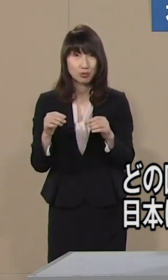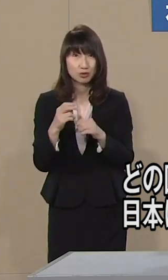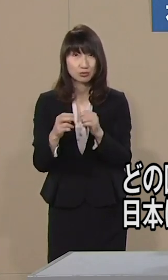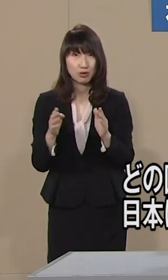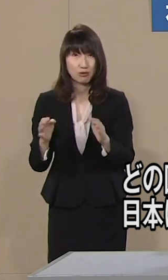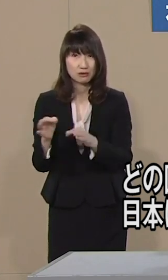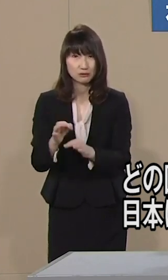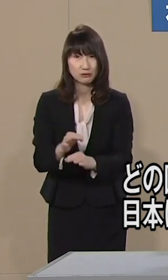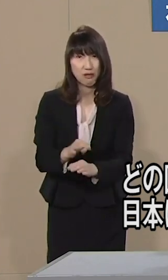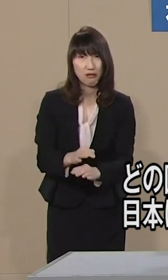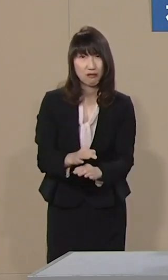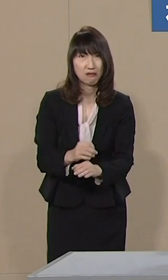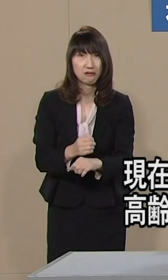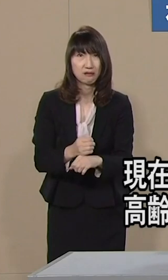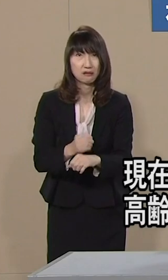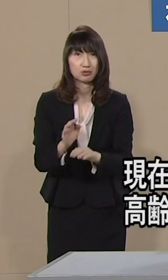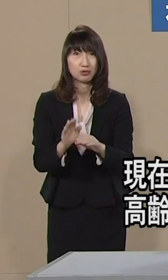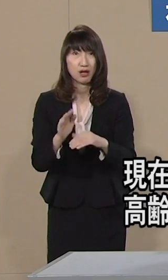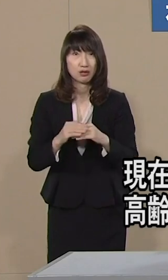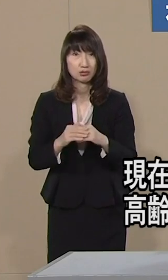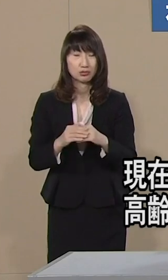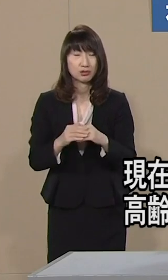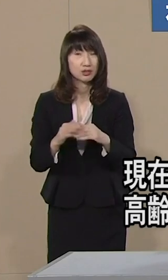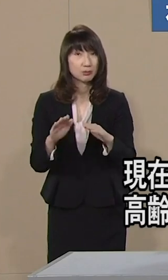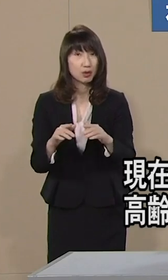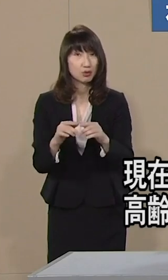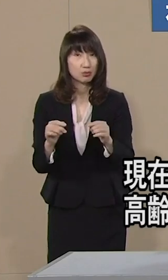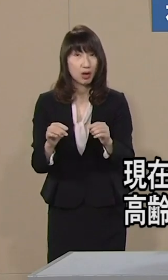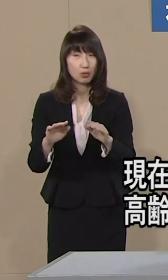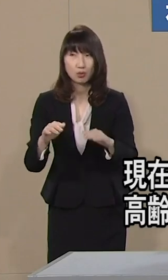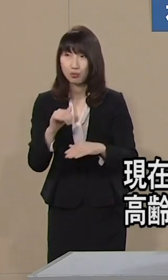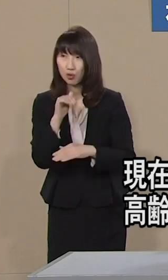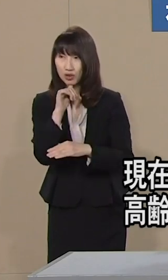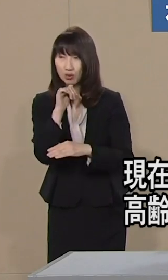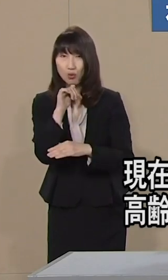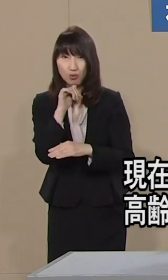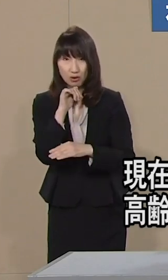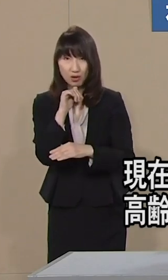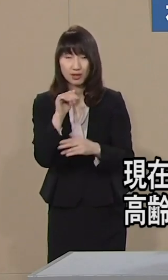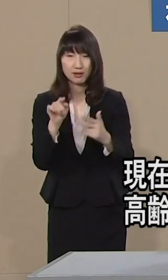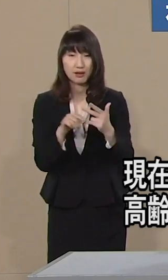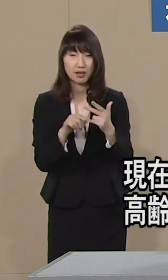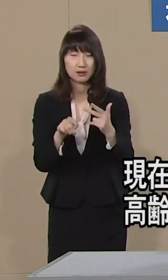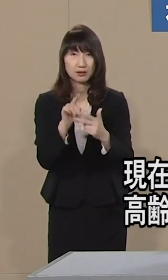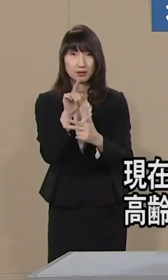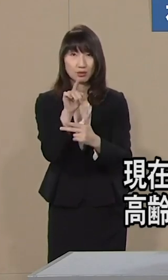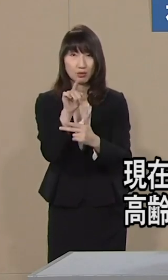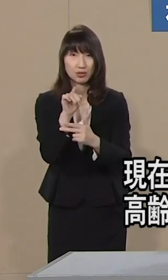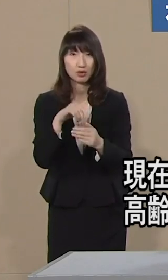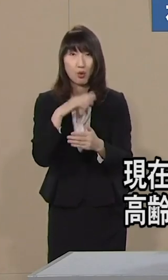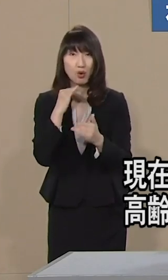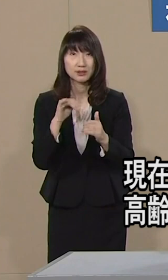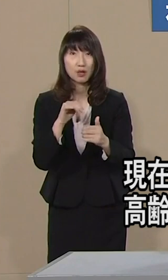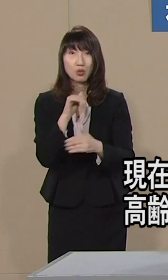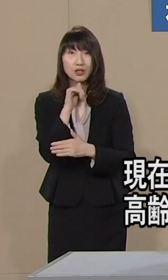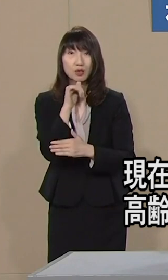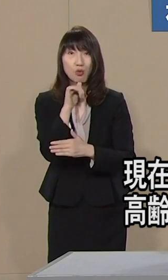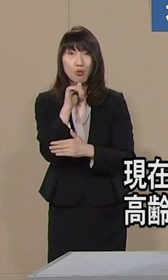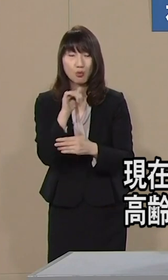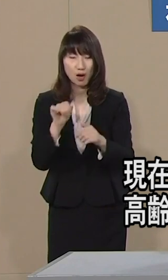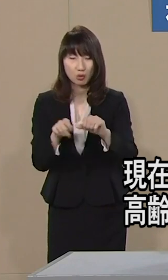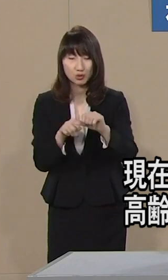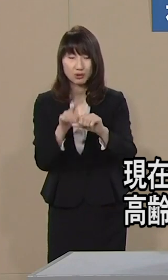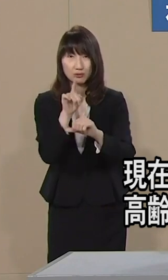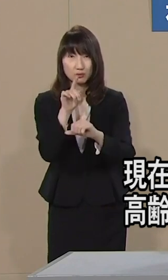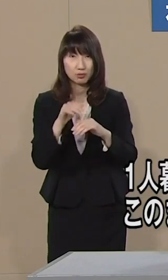いう瀕死の状態です現在の日本子どもの貧困約7人に1人高齢者の貧困